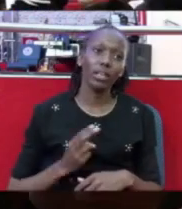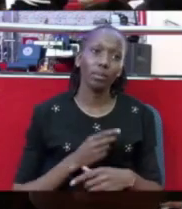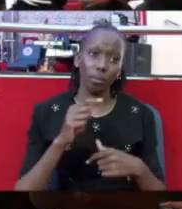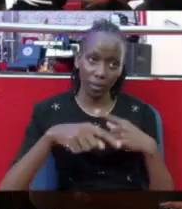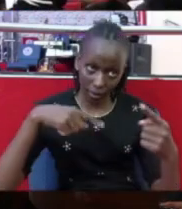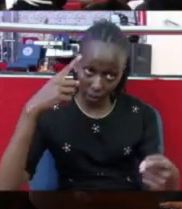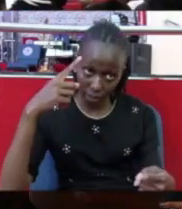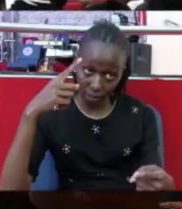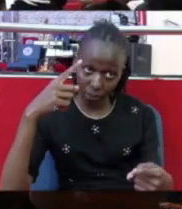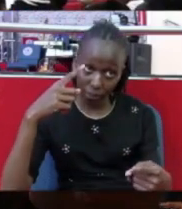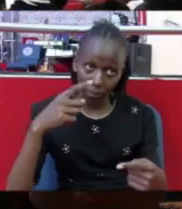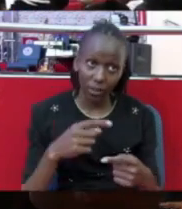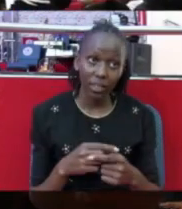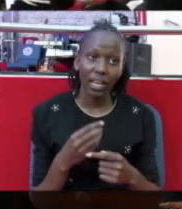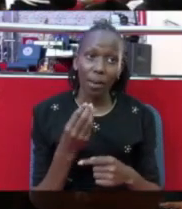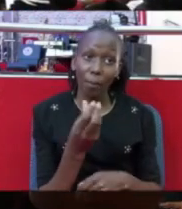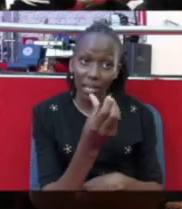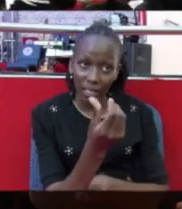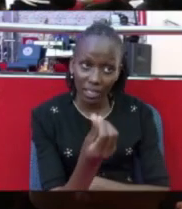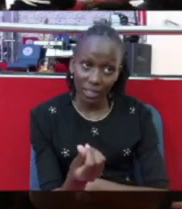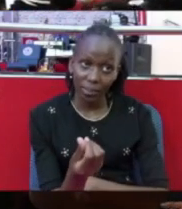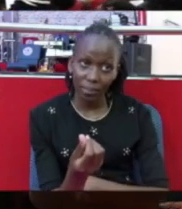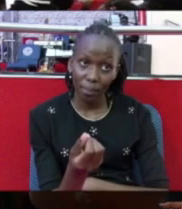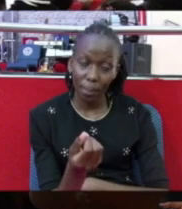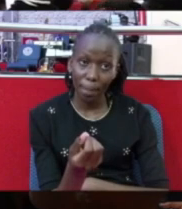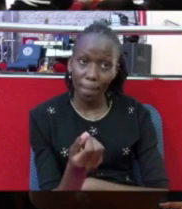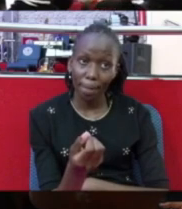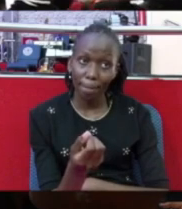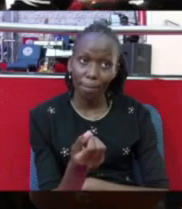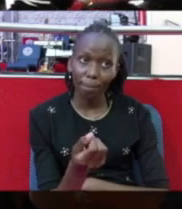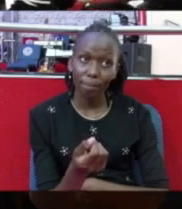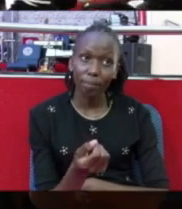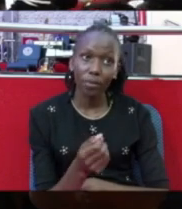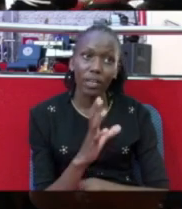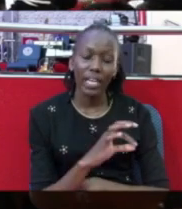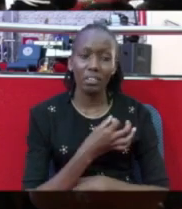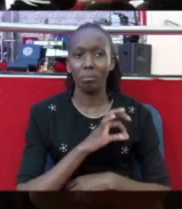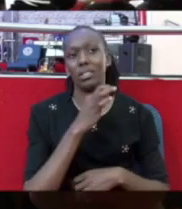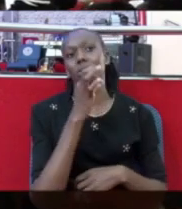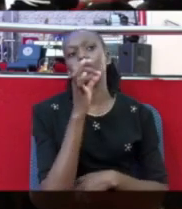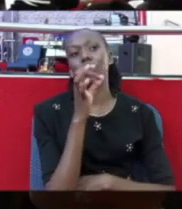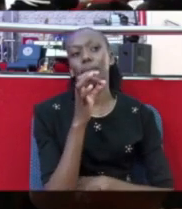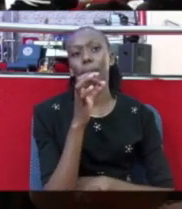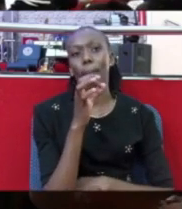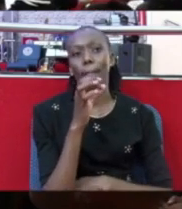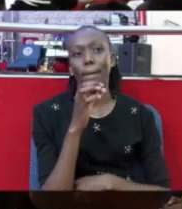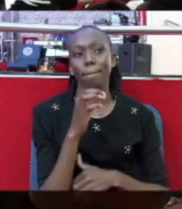tunawiri. Materially, vile tuko navyo, and spiritually, na pia kwa